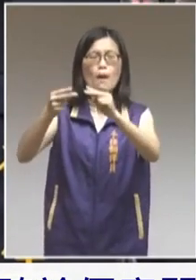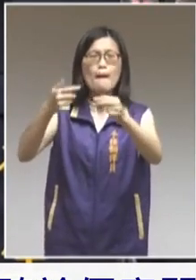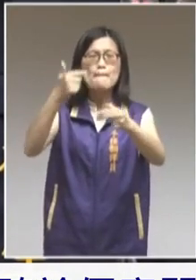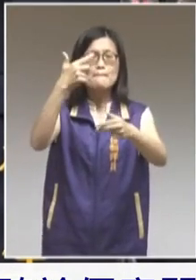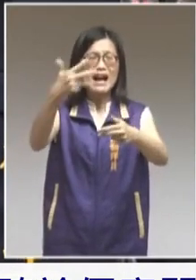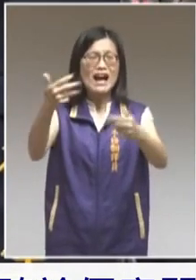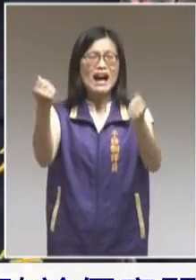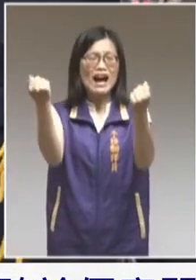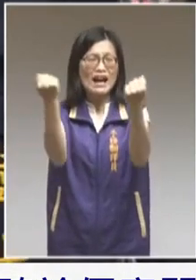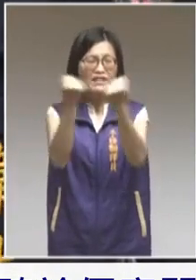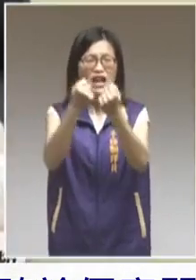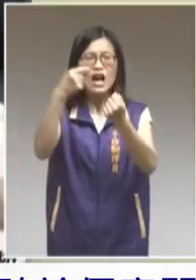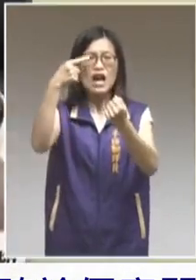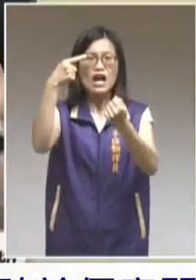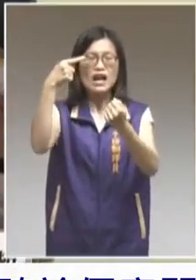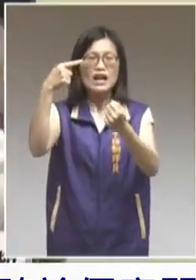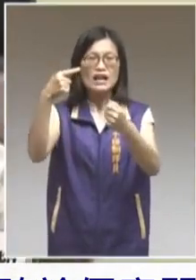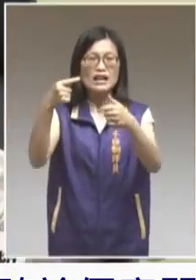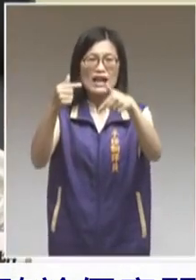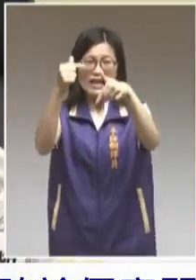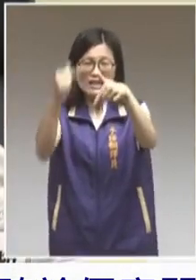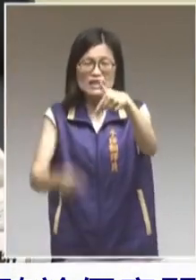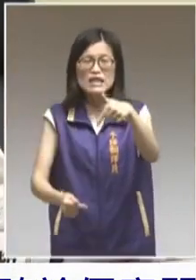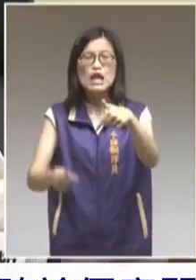南路的这个逸品锅这边消费。